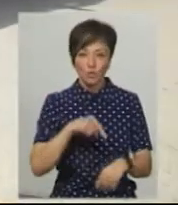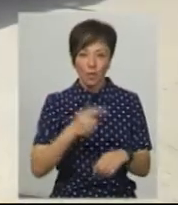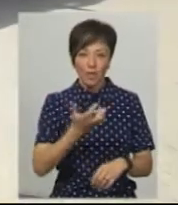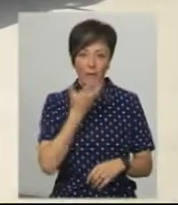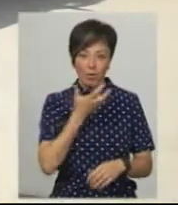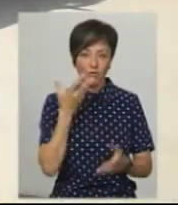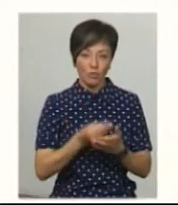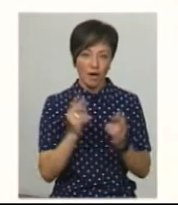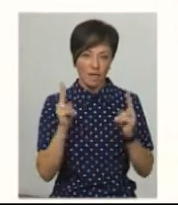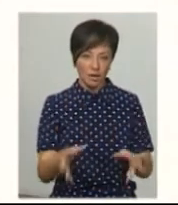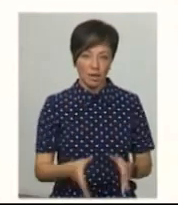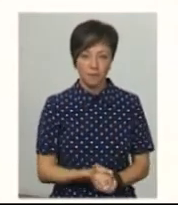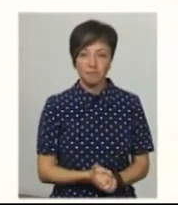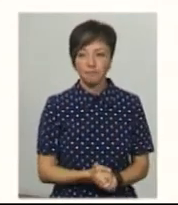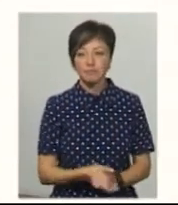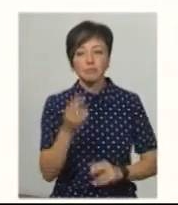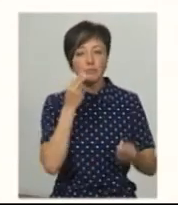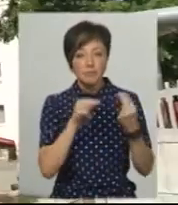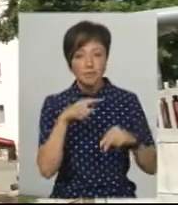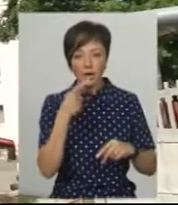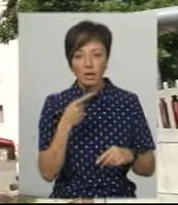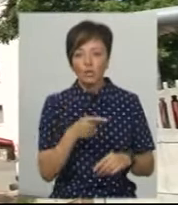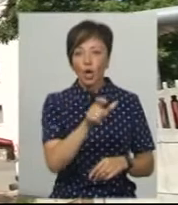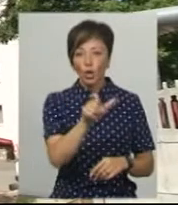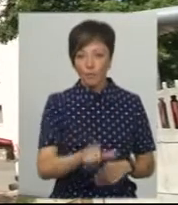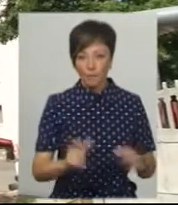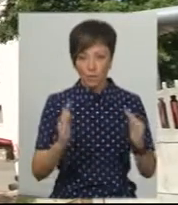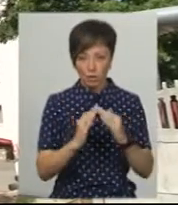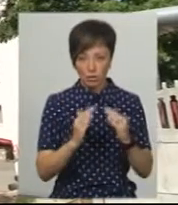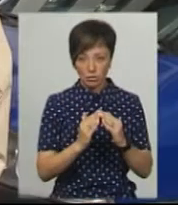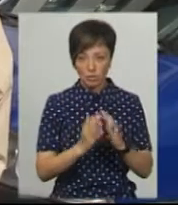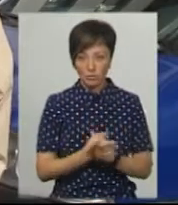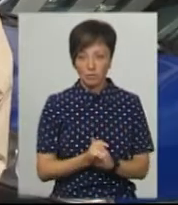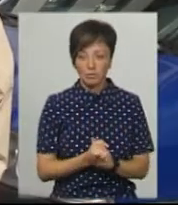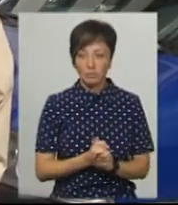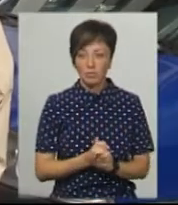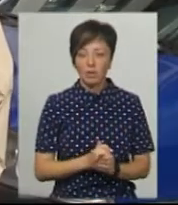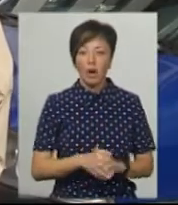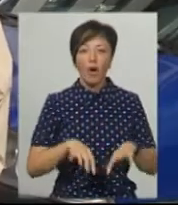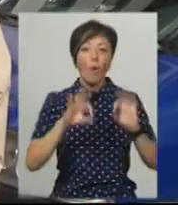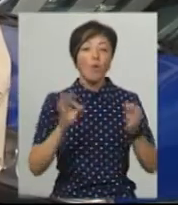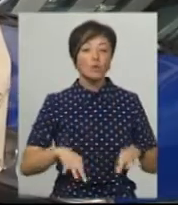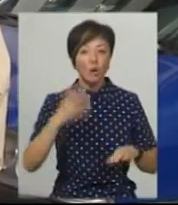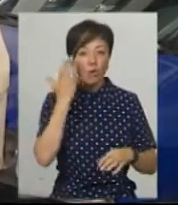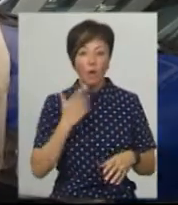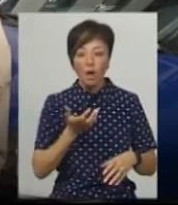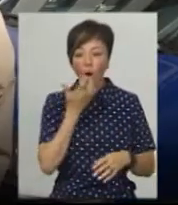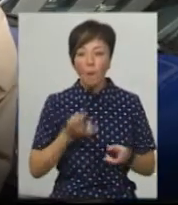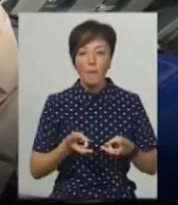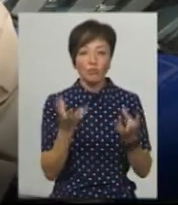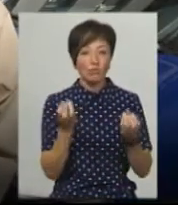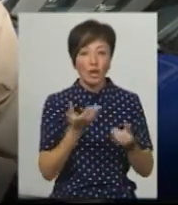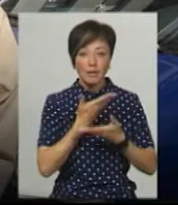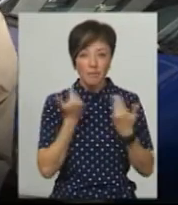тепло в квартирах. Про переваги каже й мешканець будинку Володимир Разуваєв. Восени, коли опалення ще